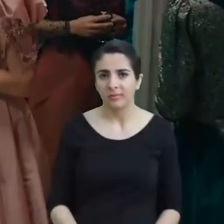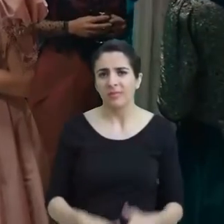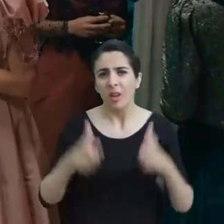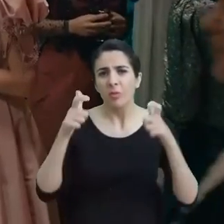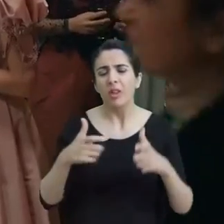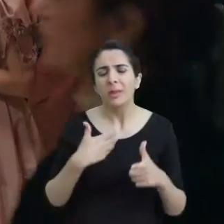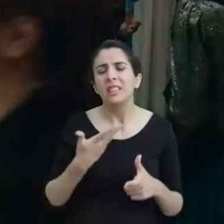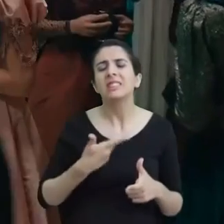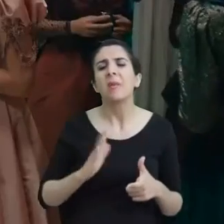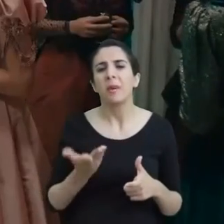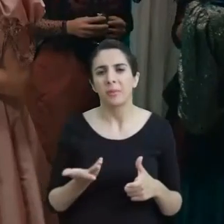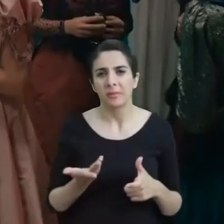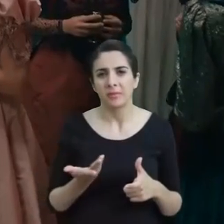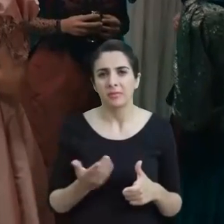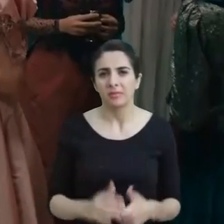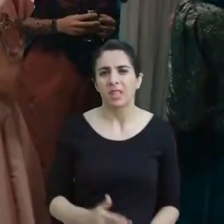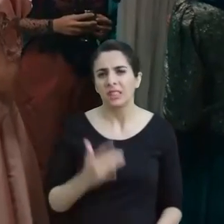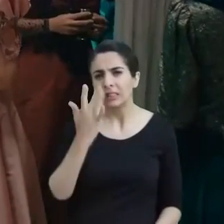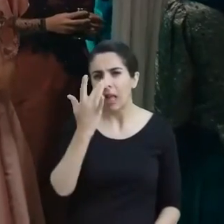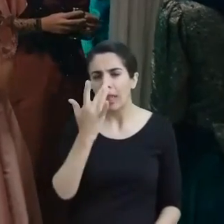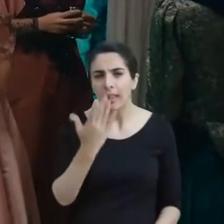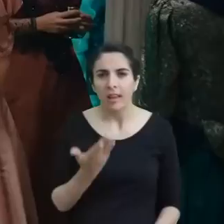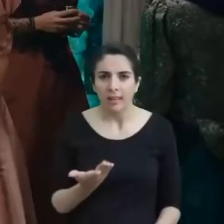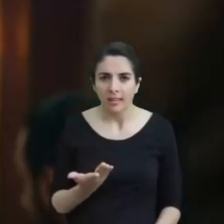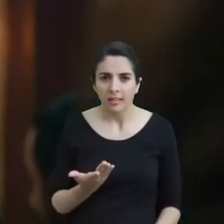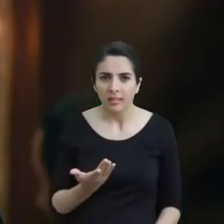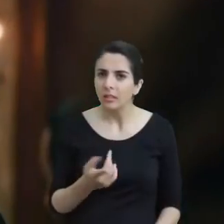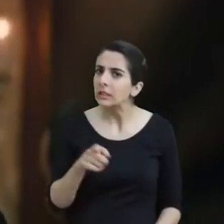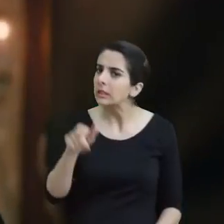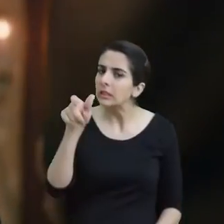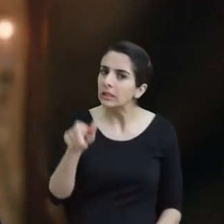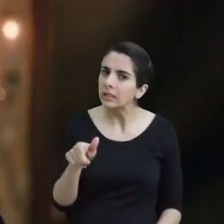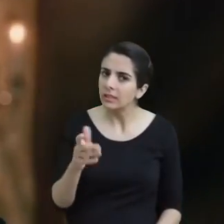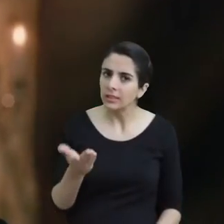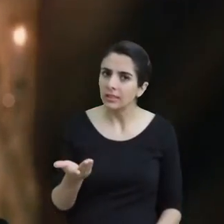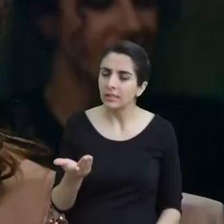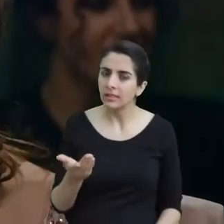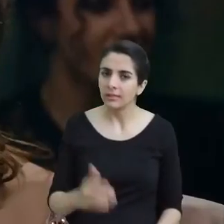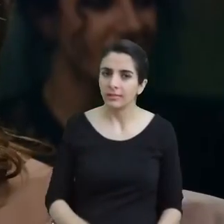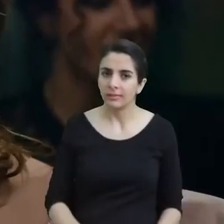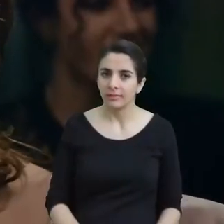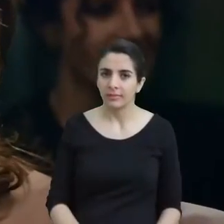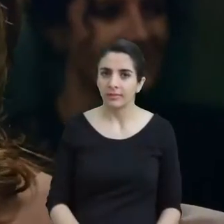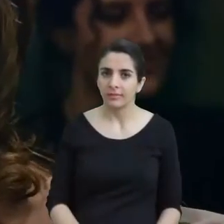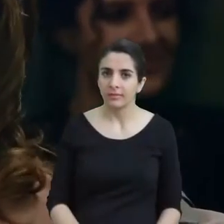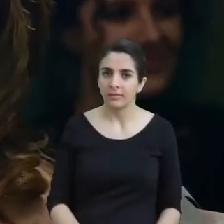Sevmem böyle ortamları. Sahte. Ya siz?